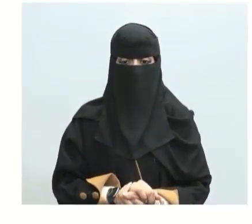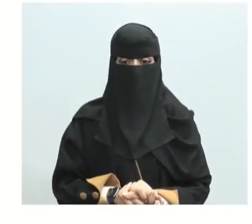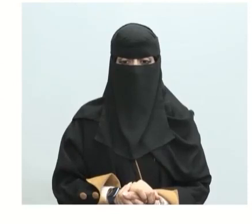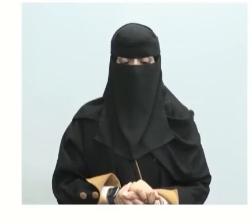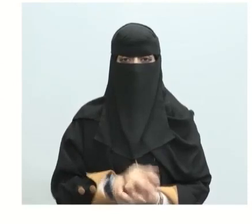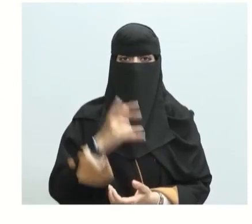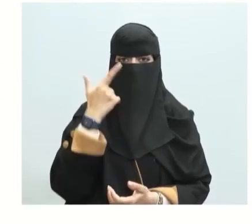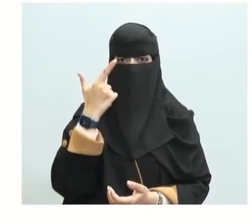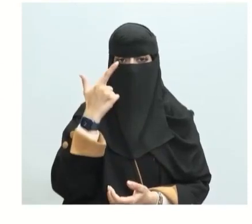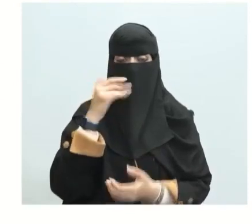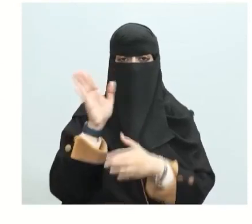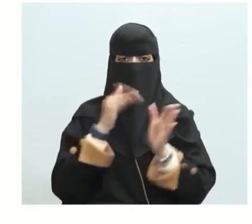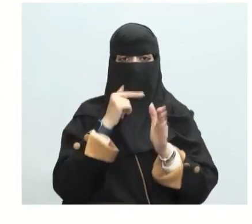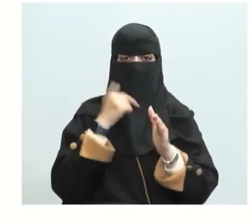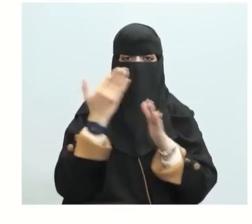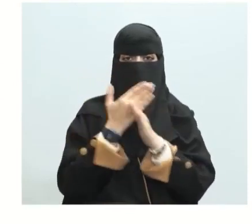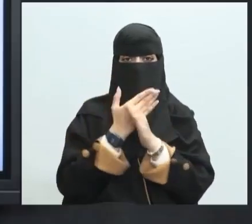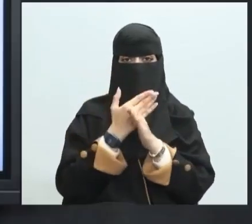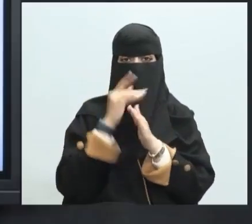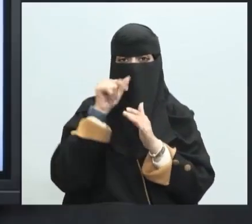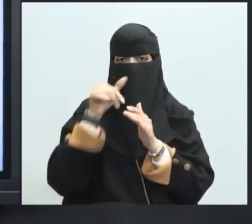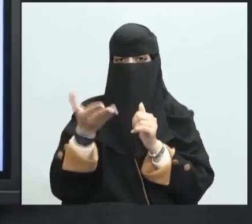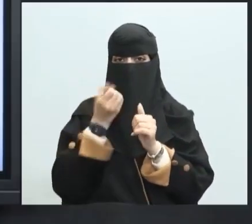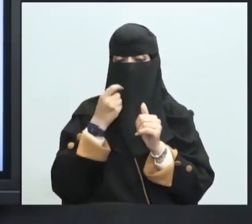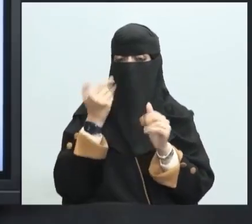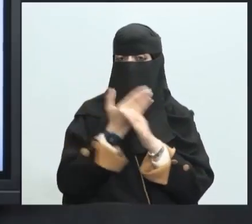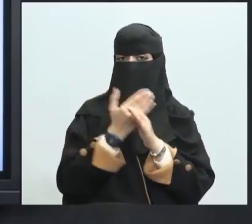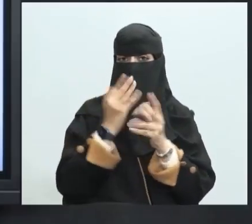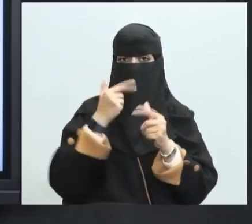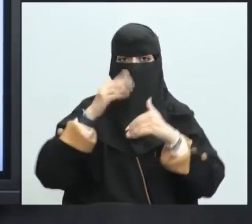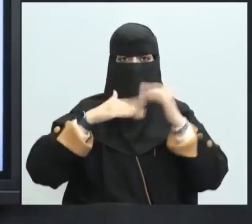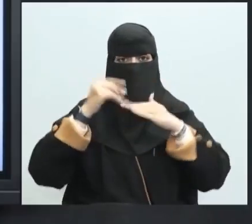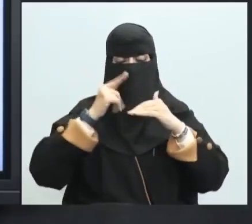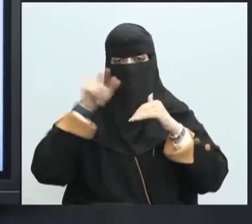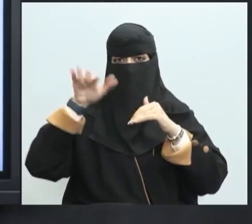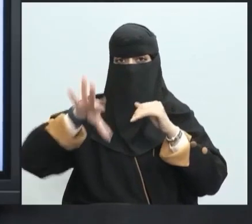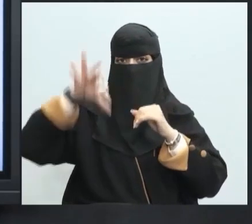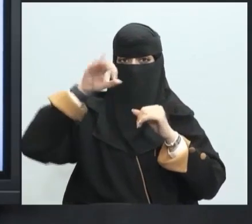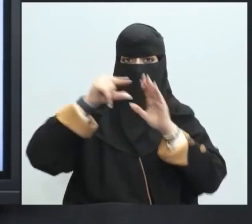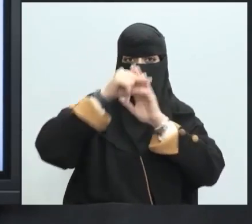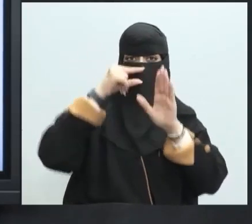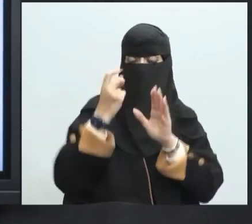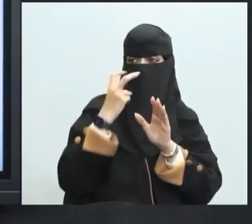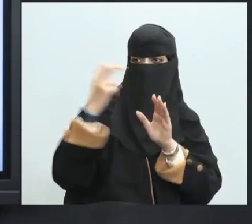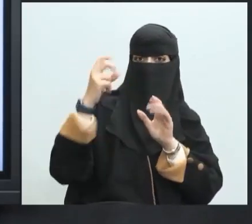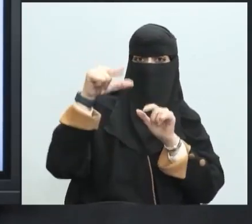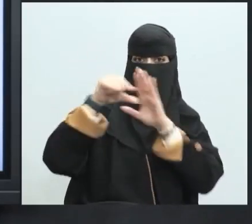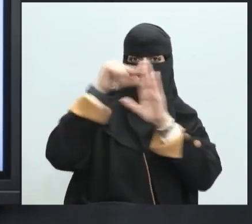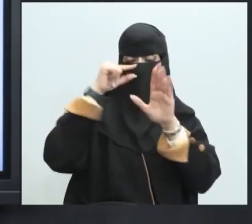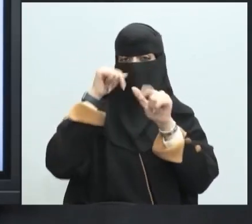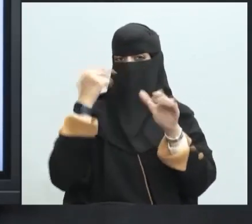جميل سابعا علل هنا علل معنى اذكر السبب المهاره اختيار عنوان جذاب للموضوع